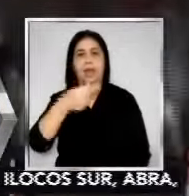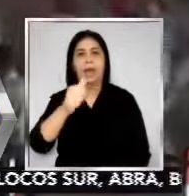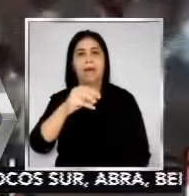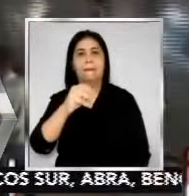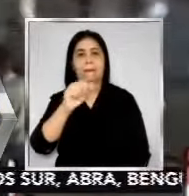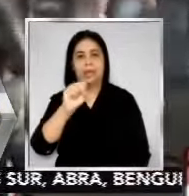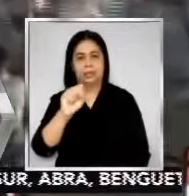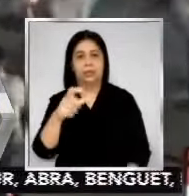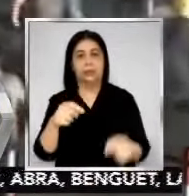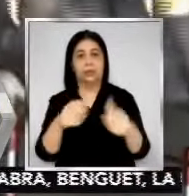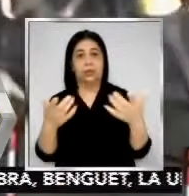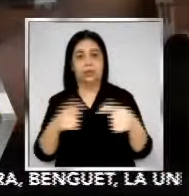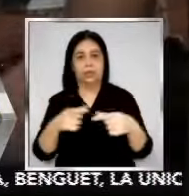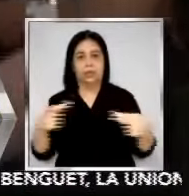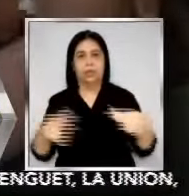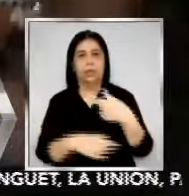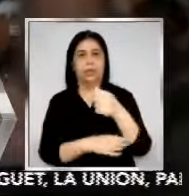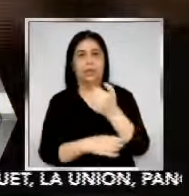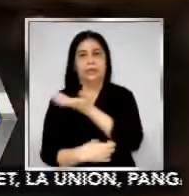Strip.